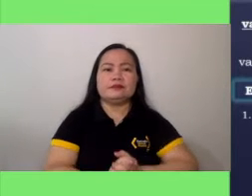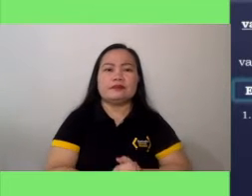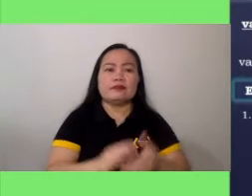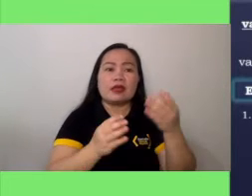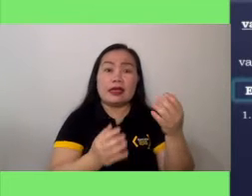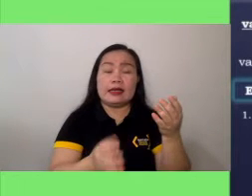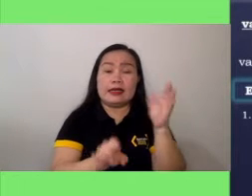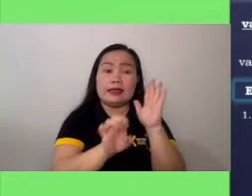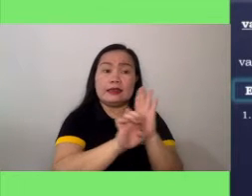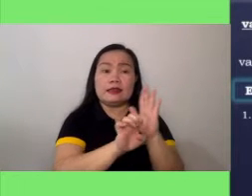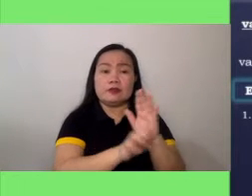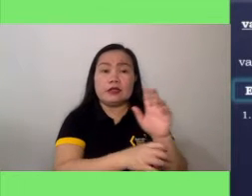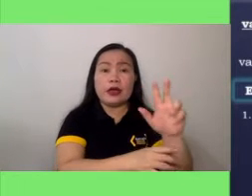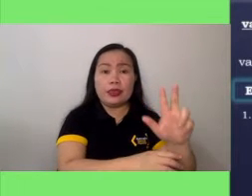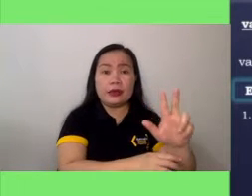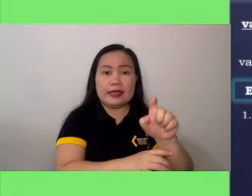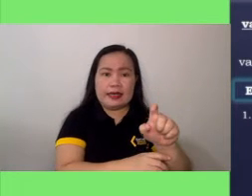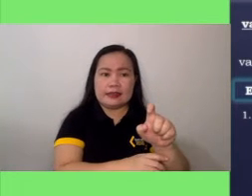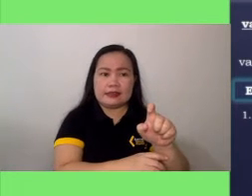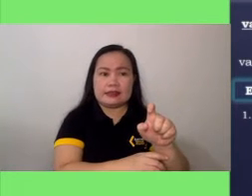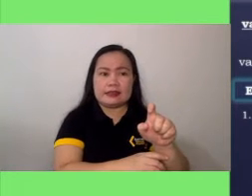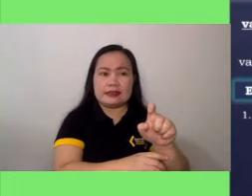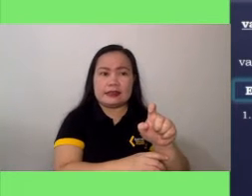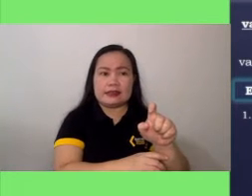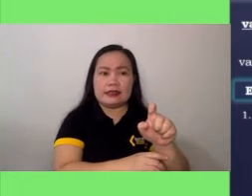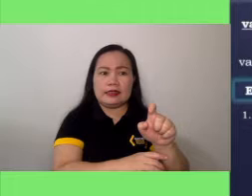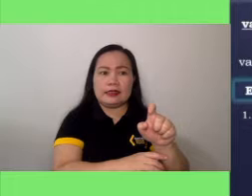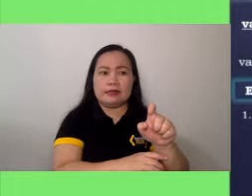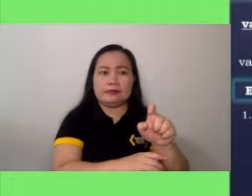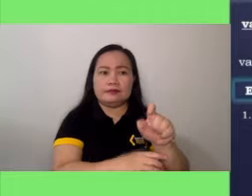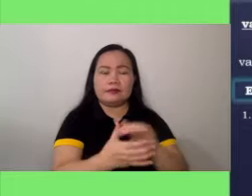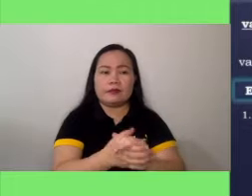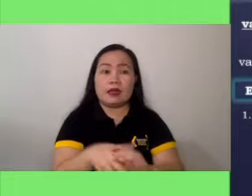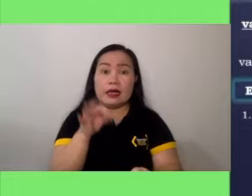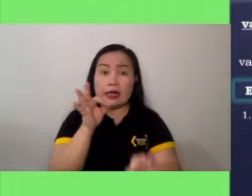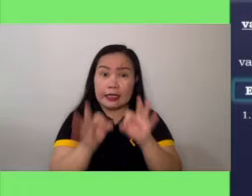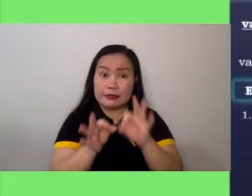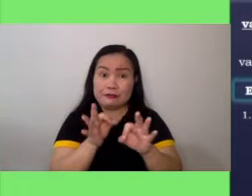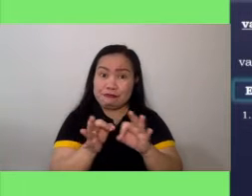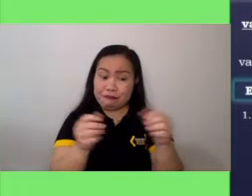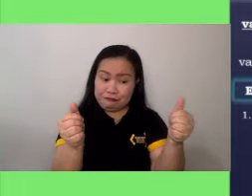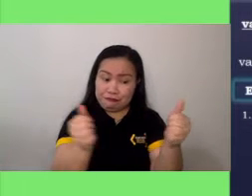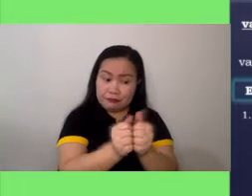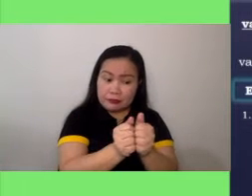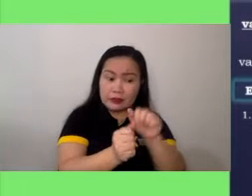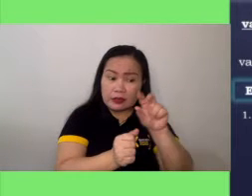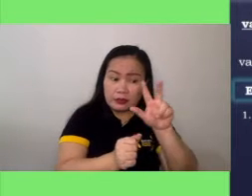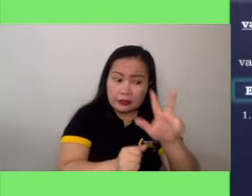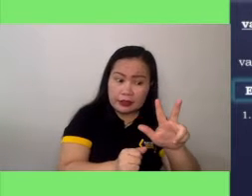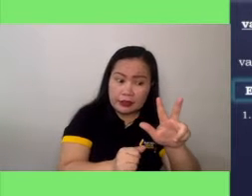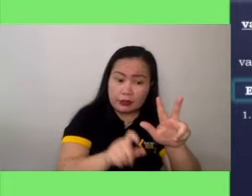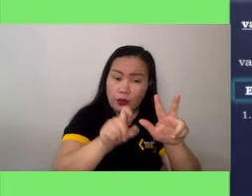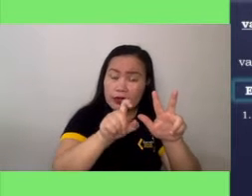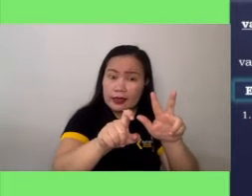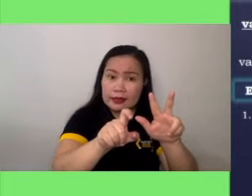Okay? So, halimbawa ito, I have 3x. We all know na kapag magkatabi si